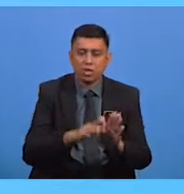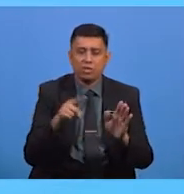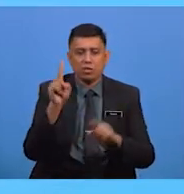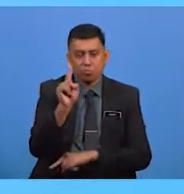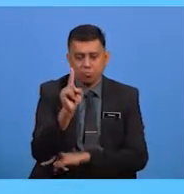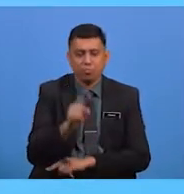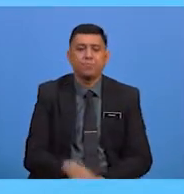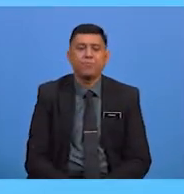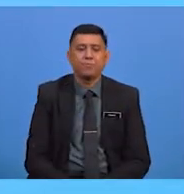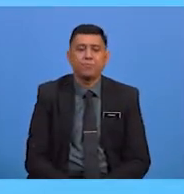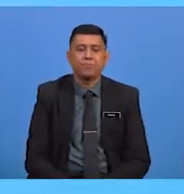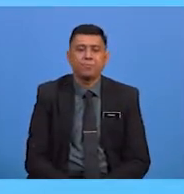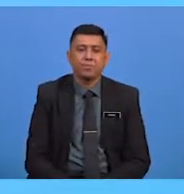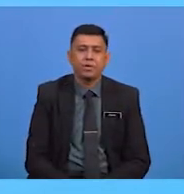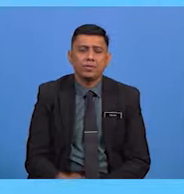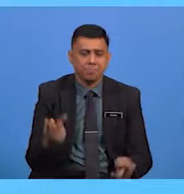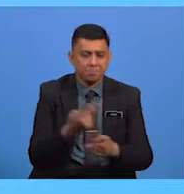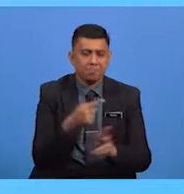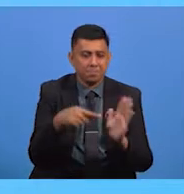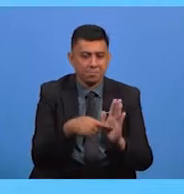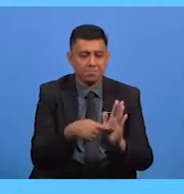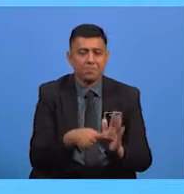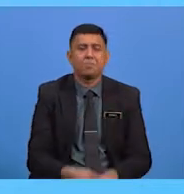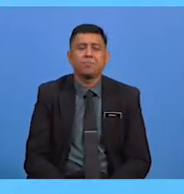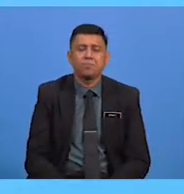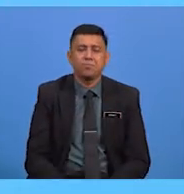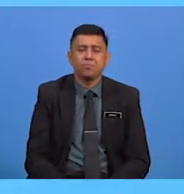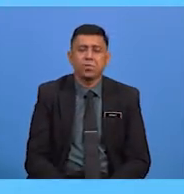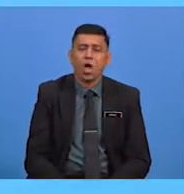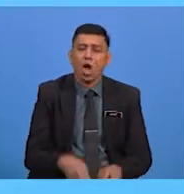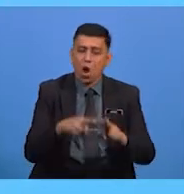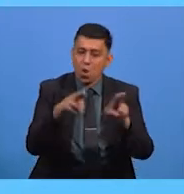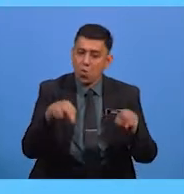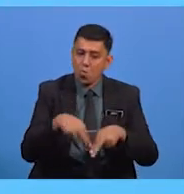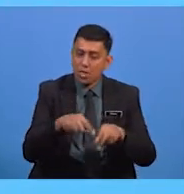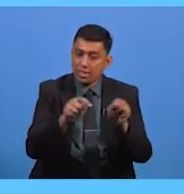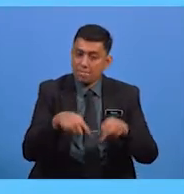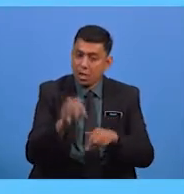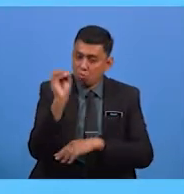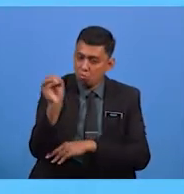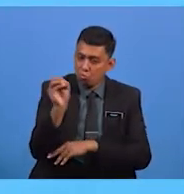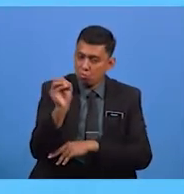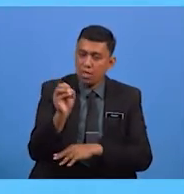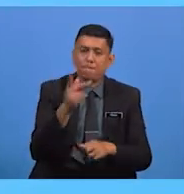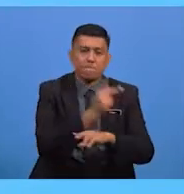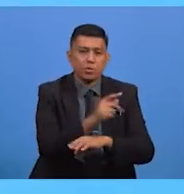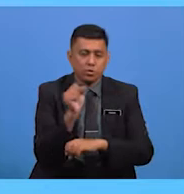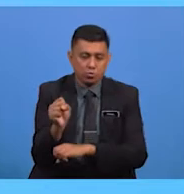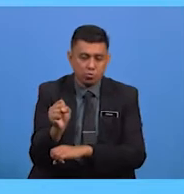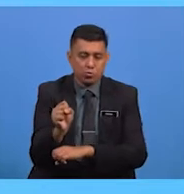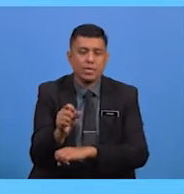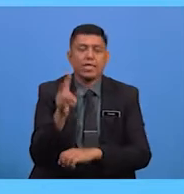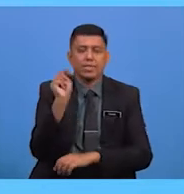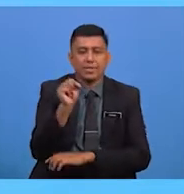1. Kemudian, sekali lagi, kita akan sediakan ruang kosong bagi menulis pernyataan sudokod yang lain